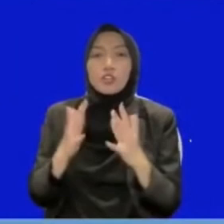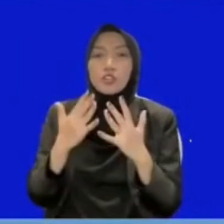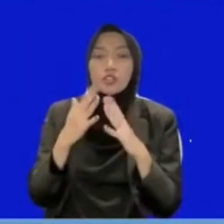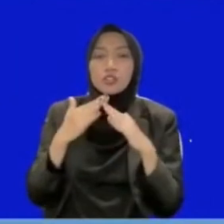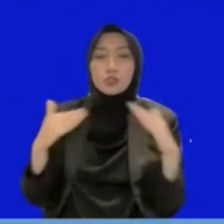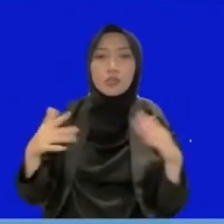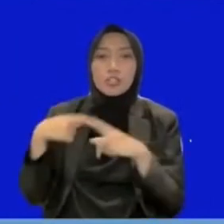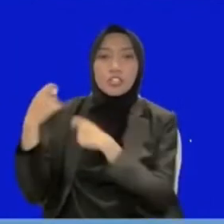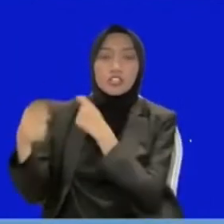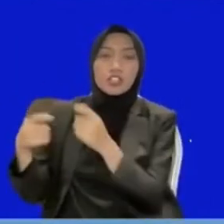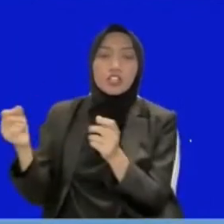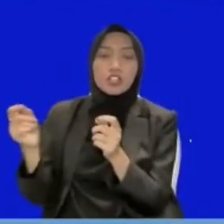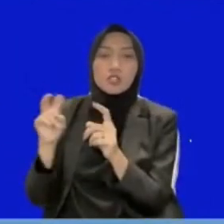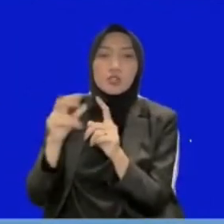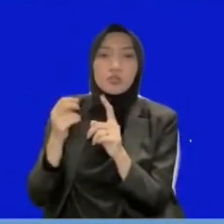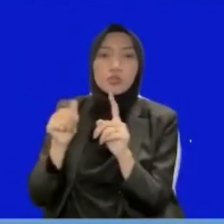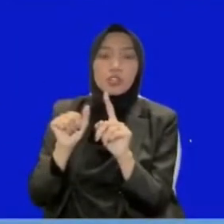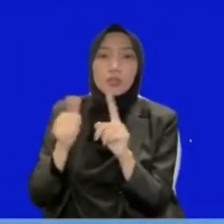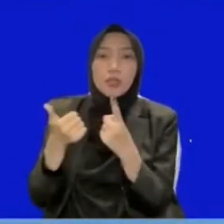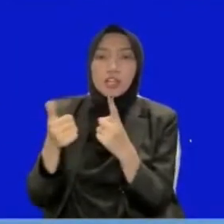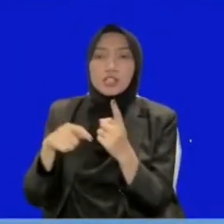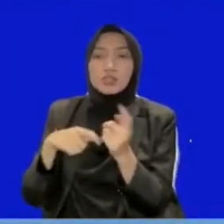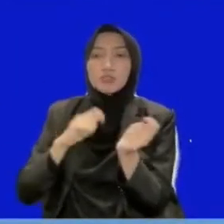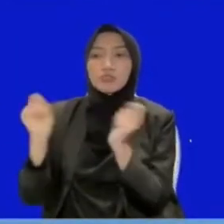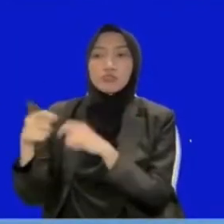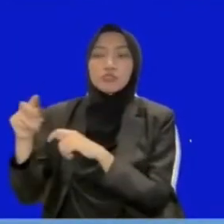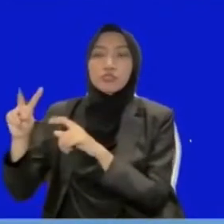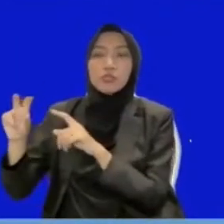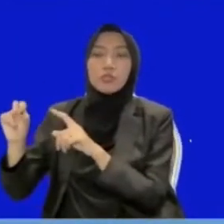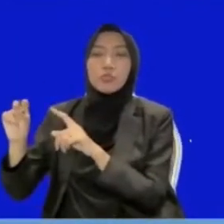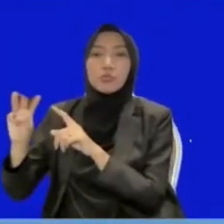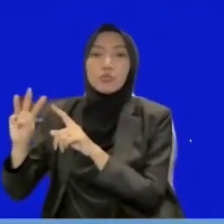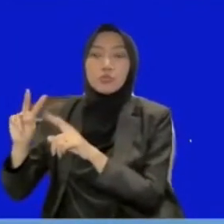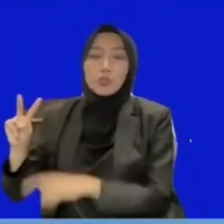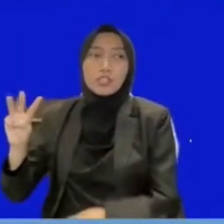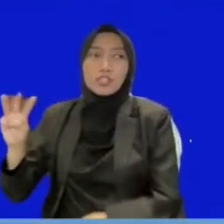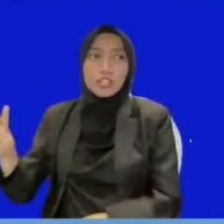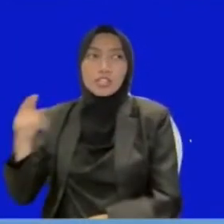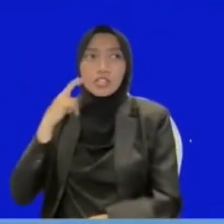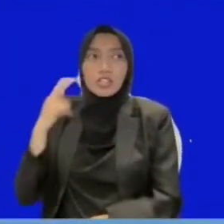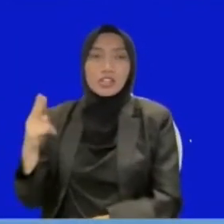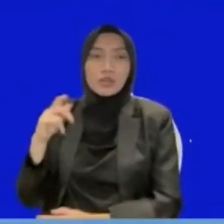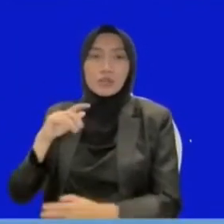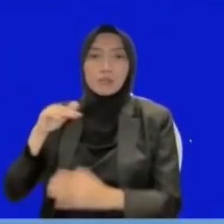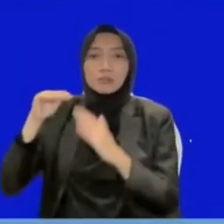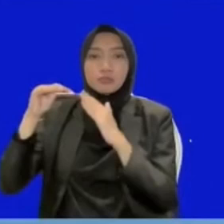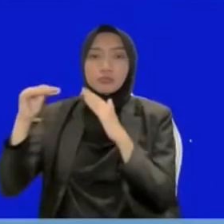tahun 2016 dan di tahun 2023. Terlihat ya bahwa terjadi